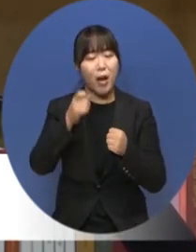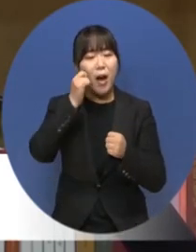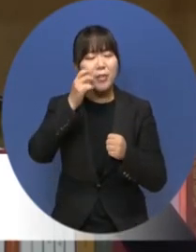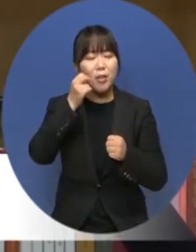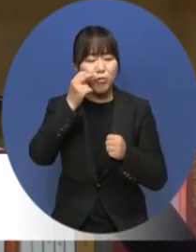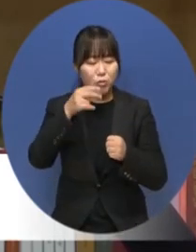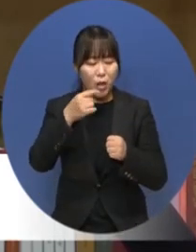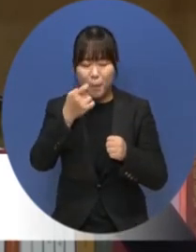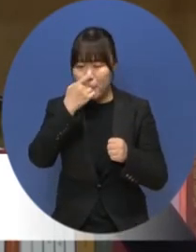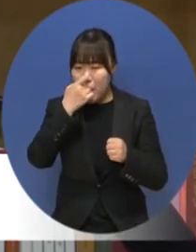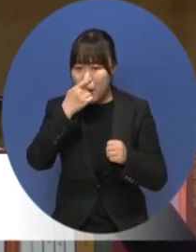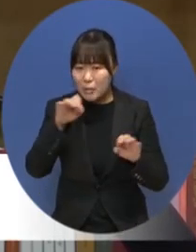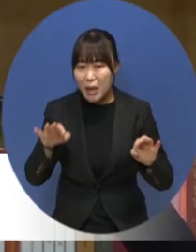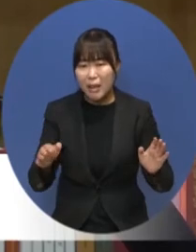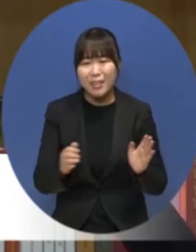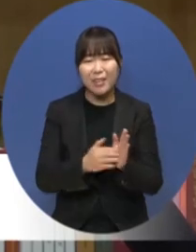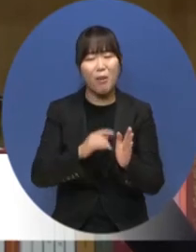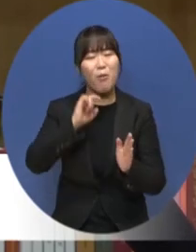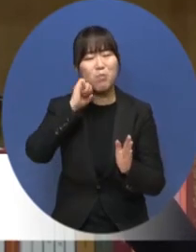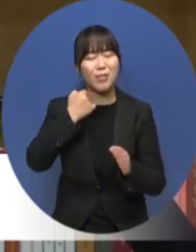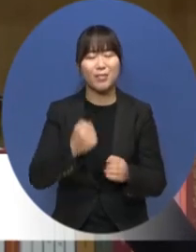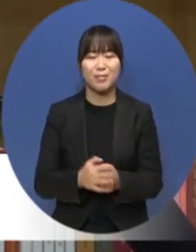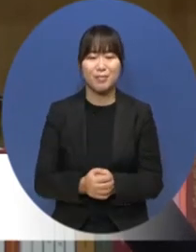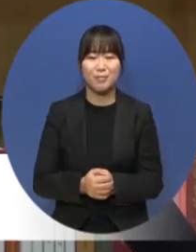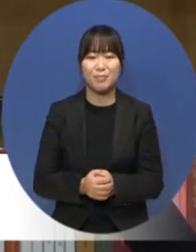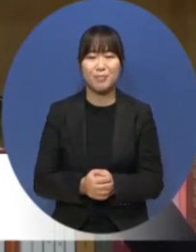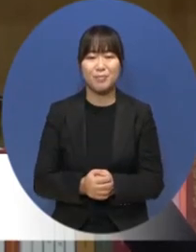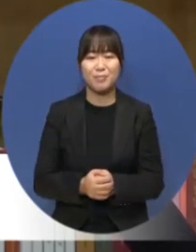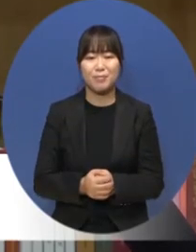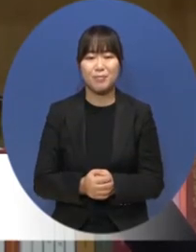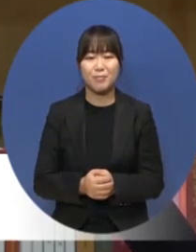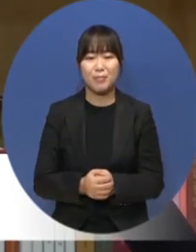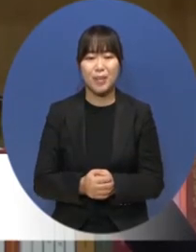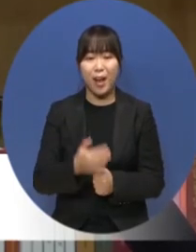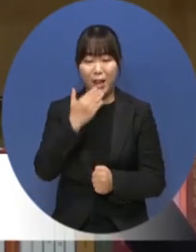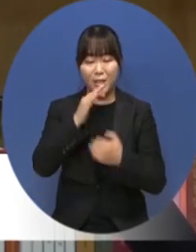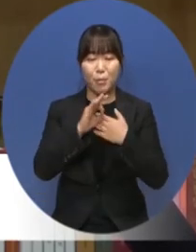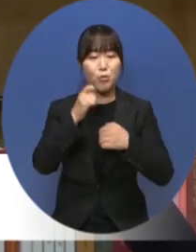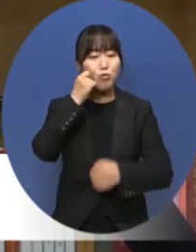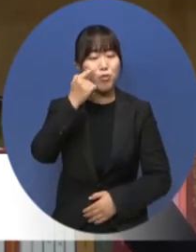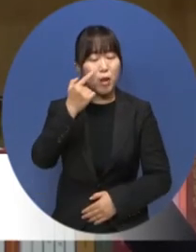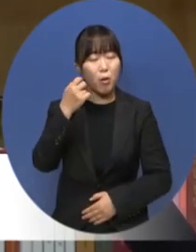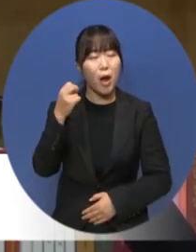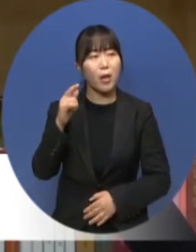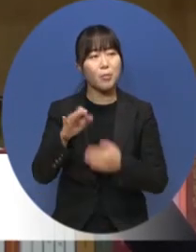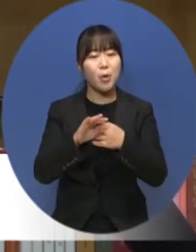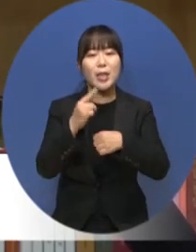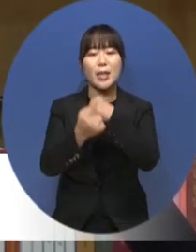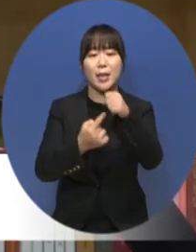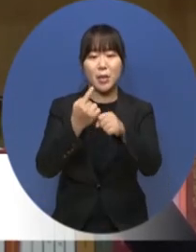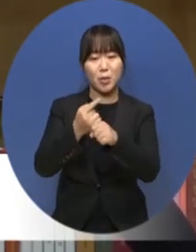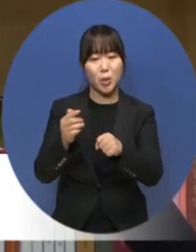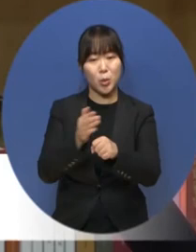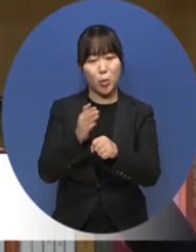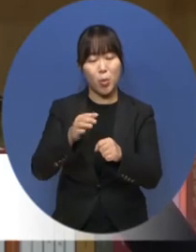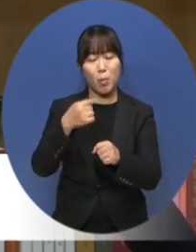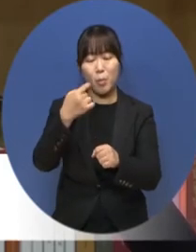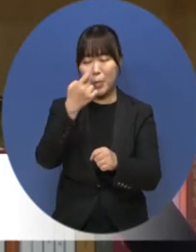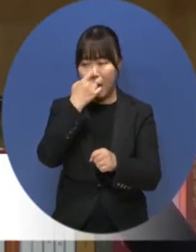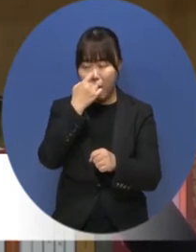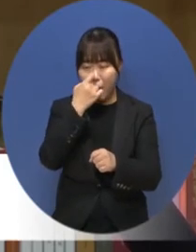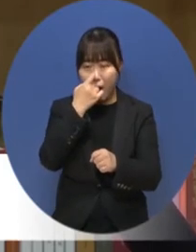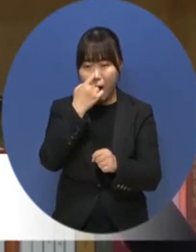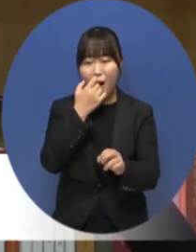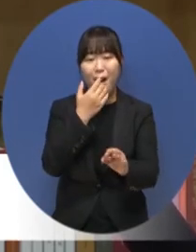달 해 가지고는 도저히 안될 것 같고 에 개소한 도 6개월에서 1일 1명도 이렇게 교육을 좀